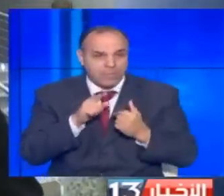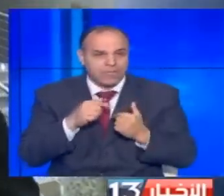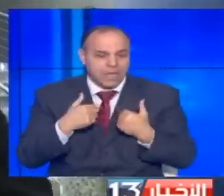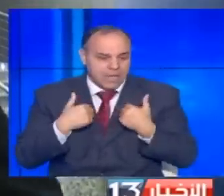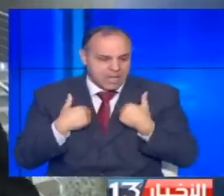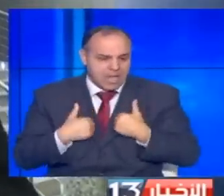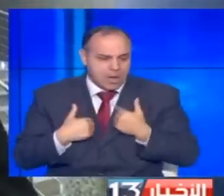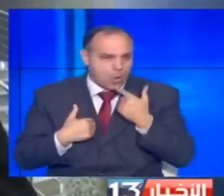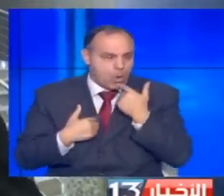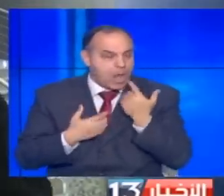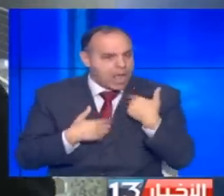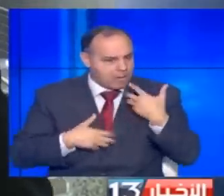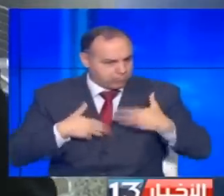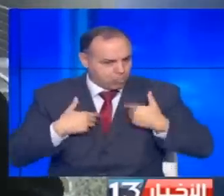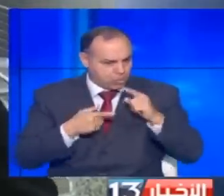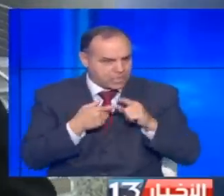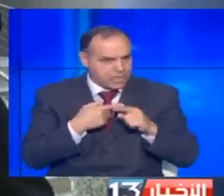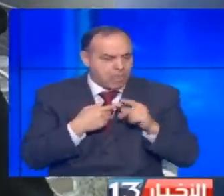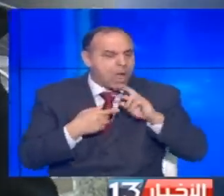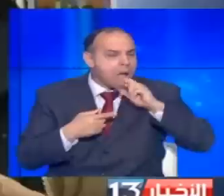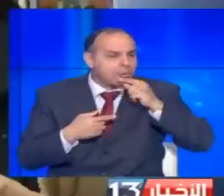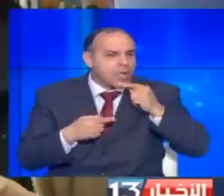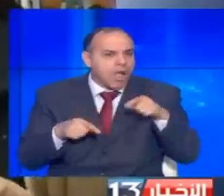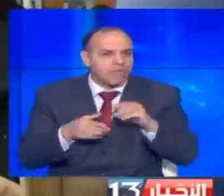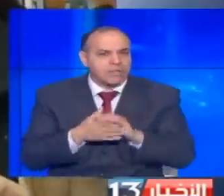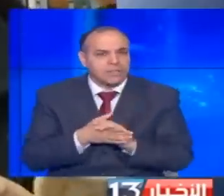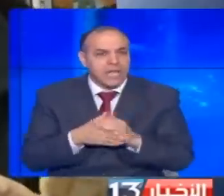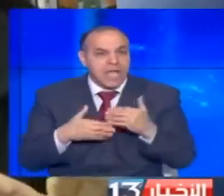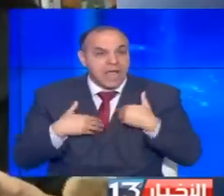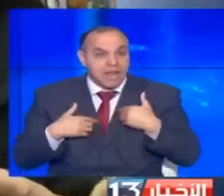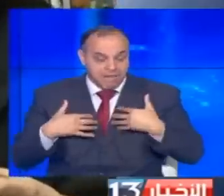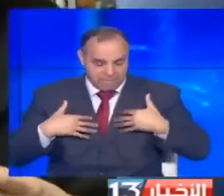حتى كممثل العبسي مثل الخوف